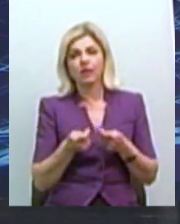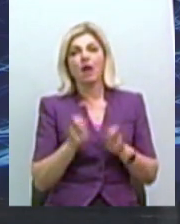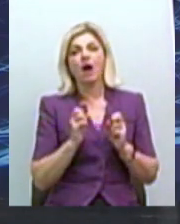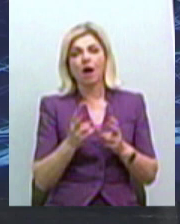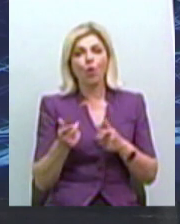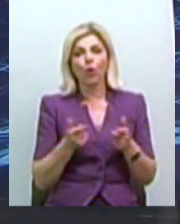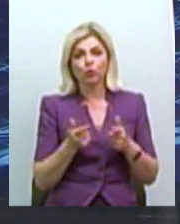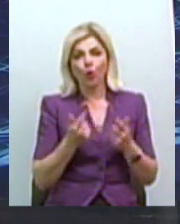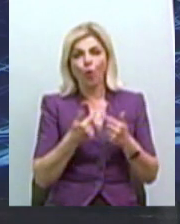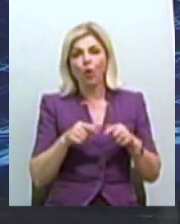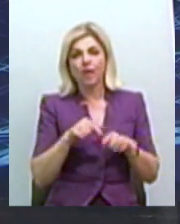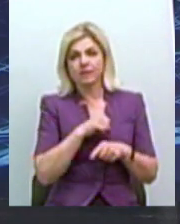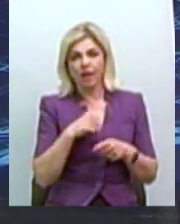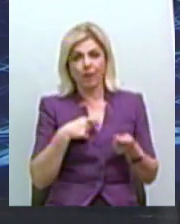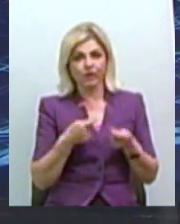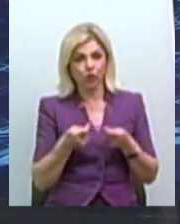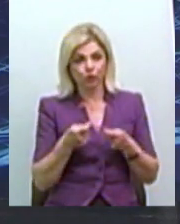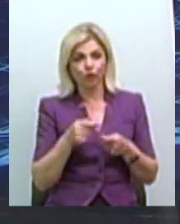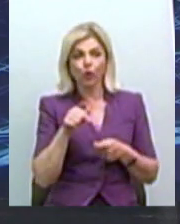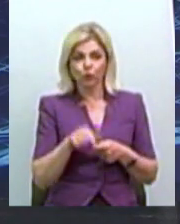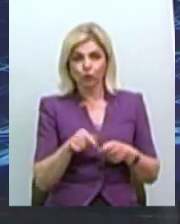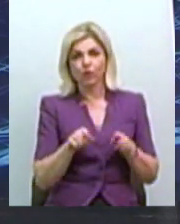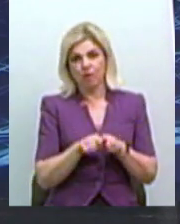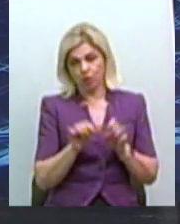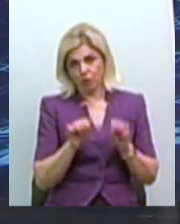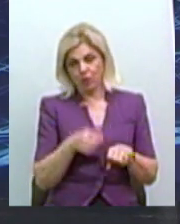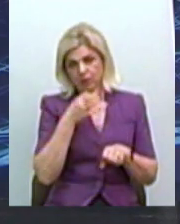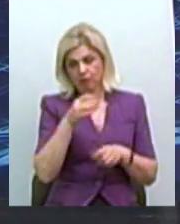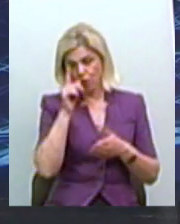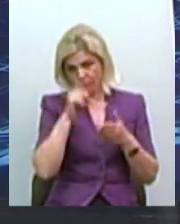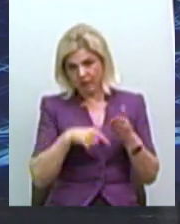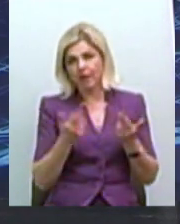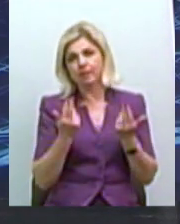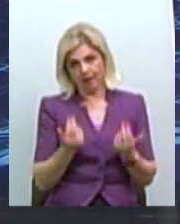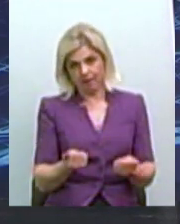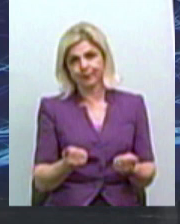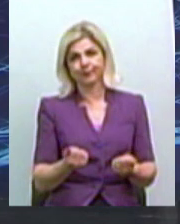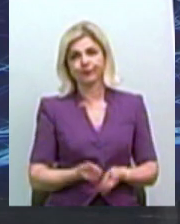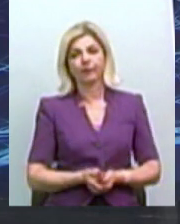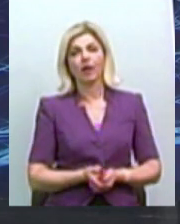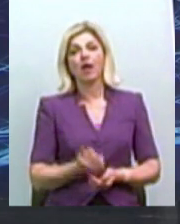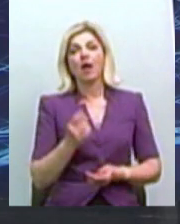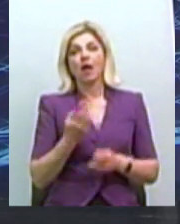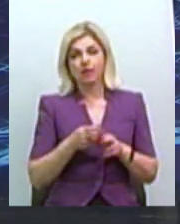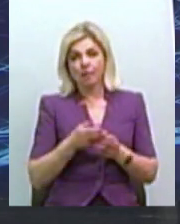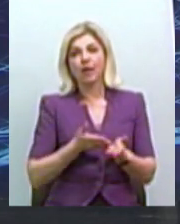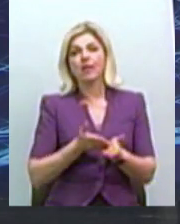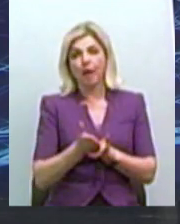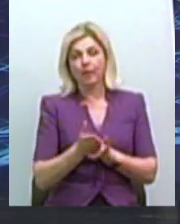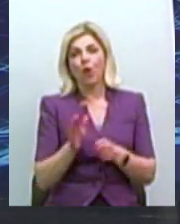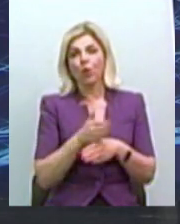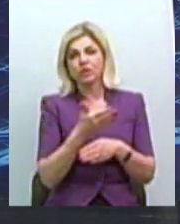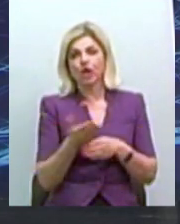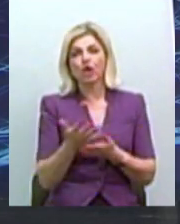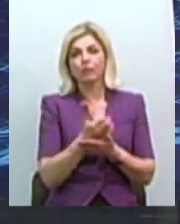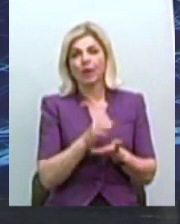готові органи місцевого самоврядування. То тут я також можу сказати впевнено так. Саме в напрямку роздільного збирання